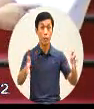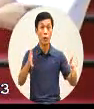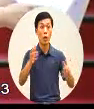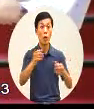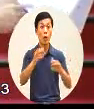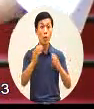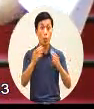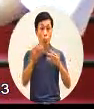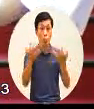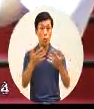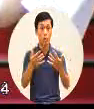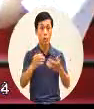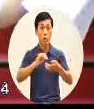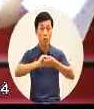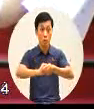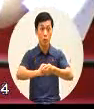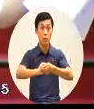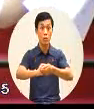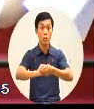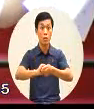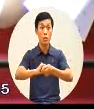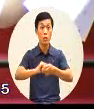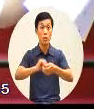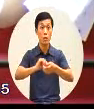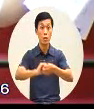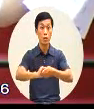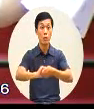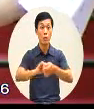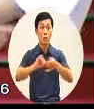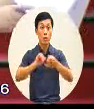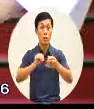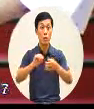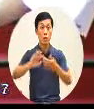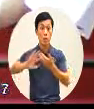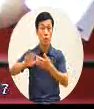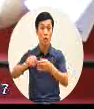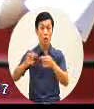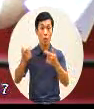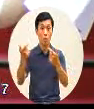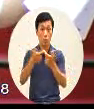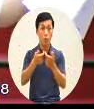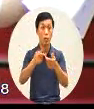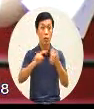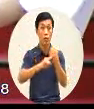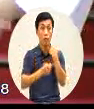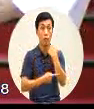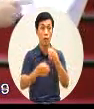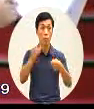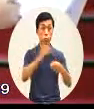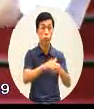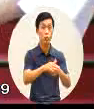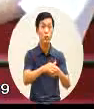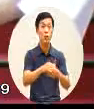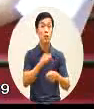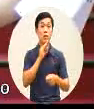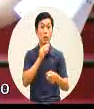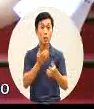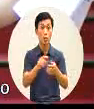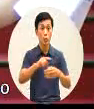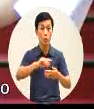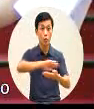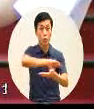有关机关应订定他的那个另外一个事法，就是给他的一个他法补偿，那时候都要全面征